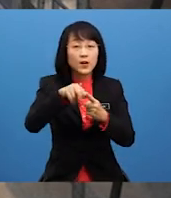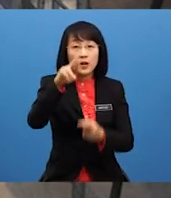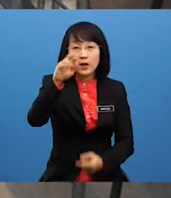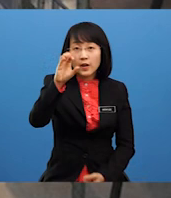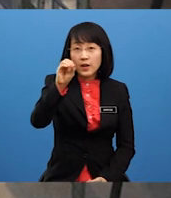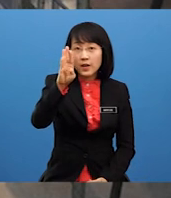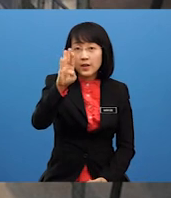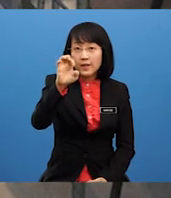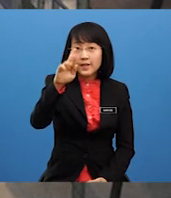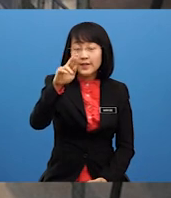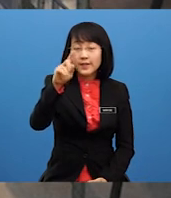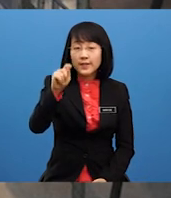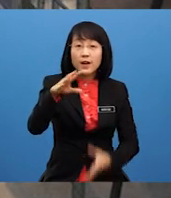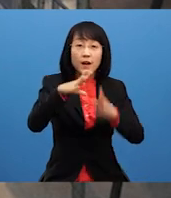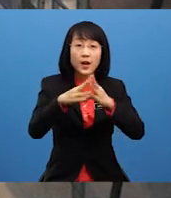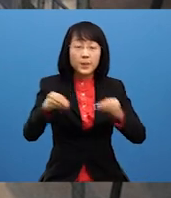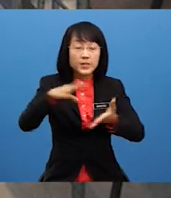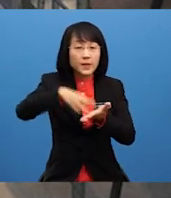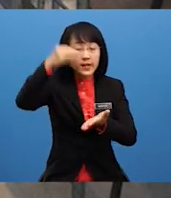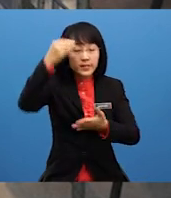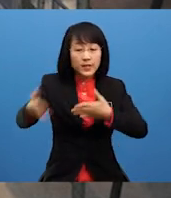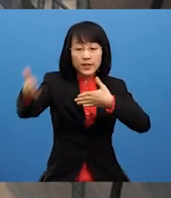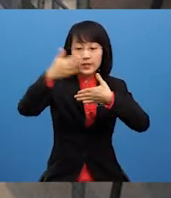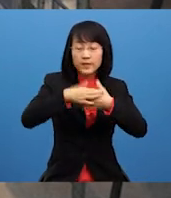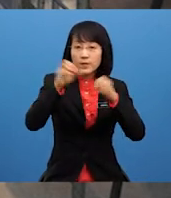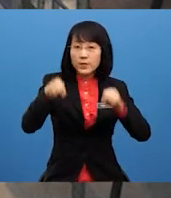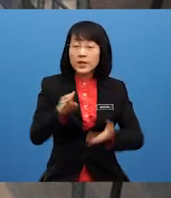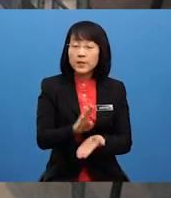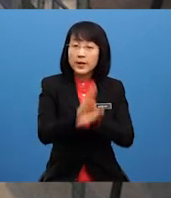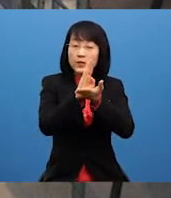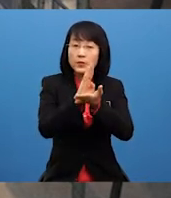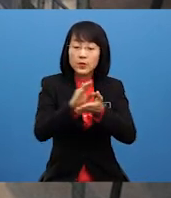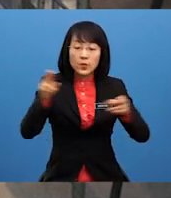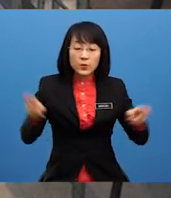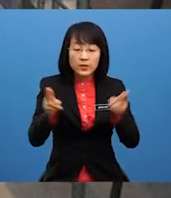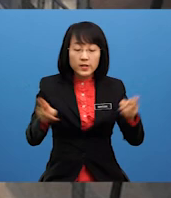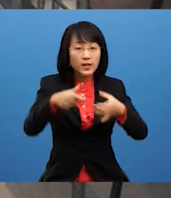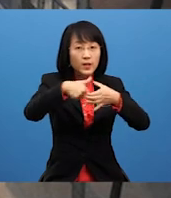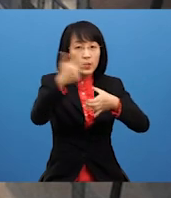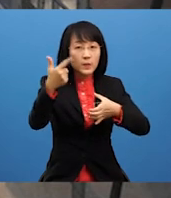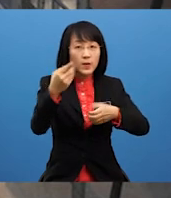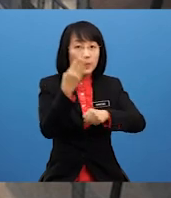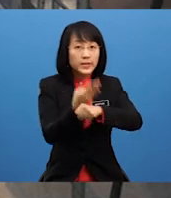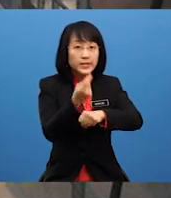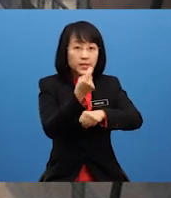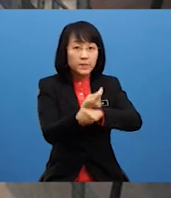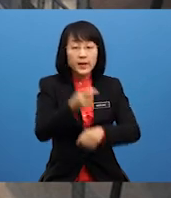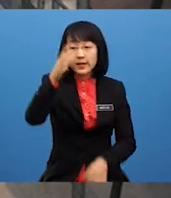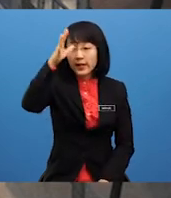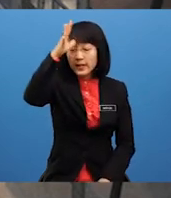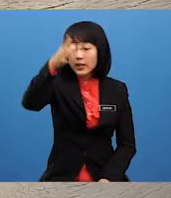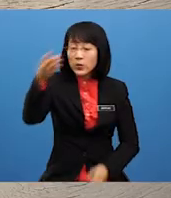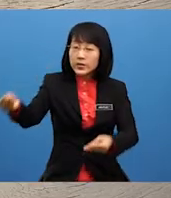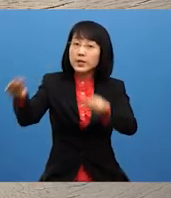kelak, Robert dapat membantunya untuk mengusahakan lombong bijih timah peninggalan datuknya di Lembah